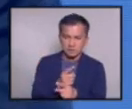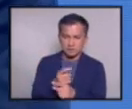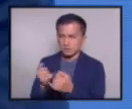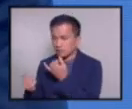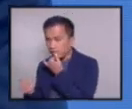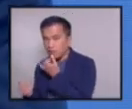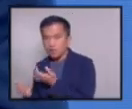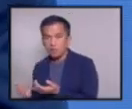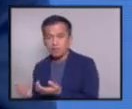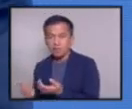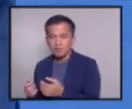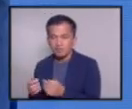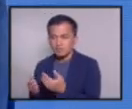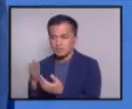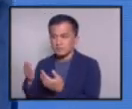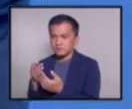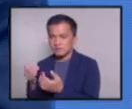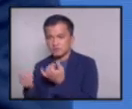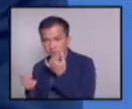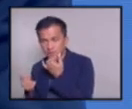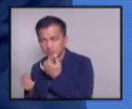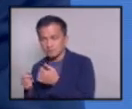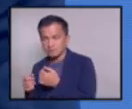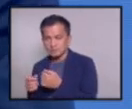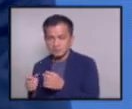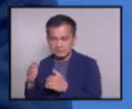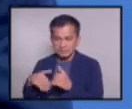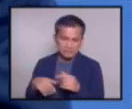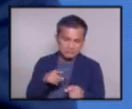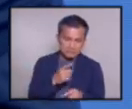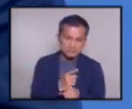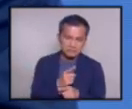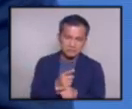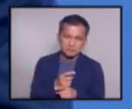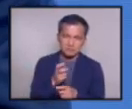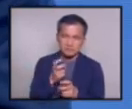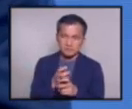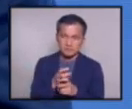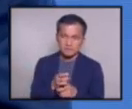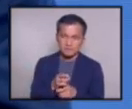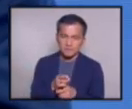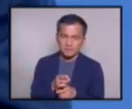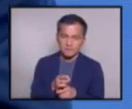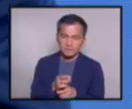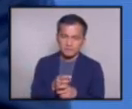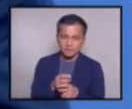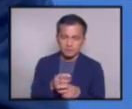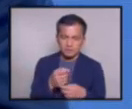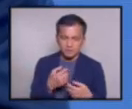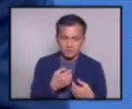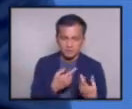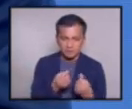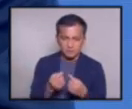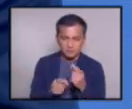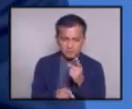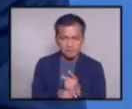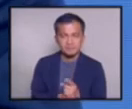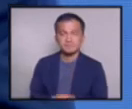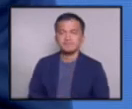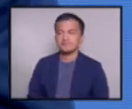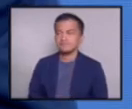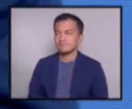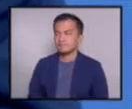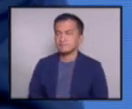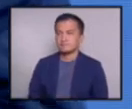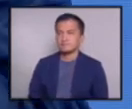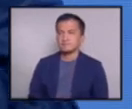yung mas madali ay yung wrong eh, instead of the right eh. Mas mahirap yung yung right. Gawin nyo tama, no? Gawin nyo tama.